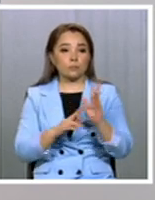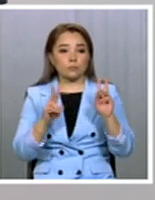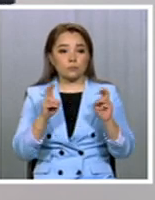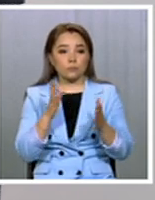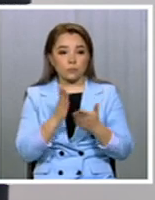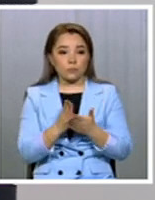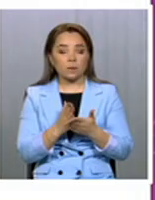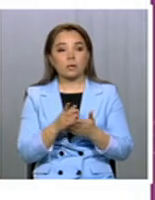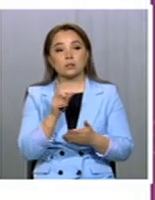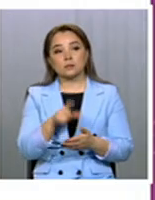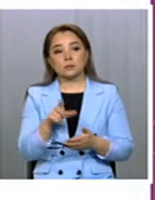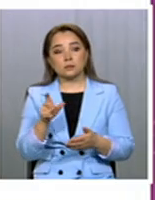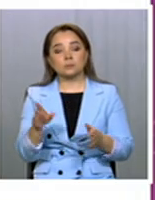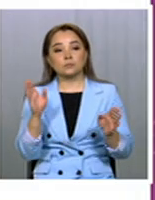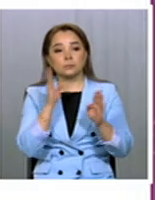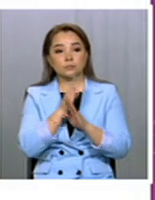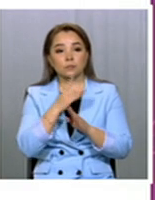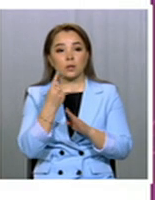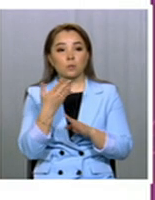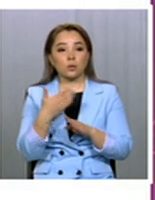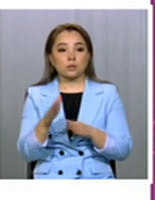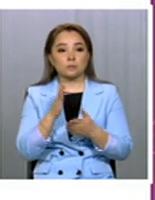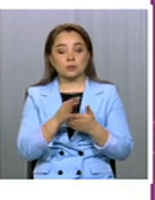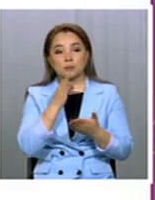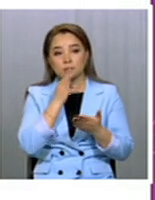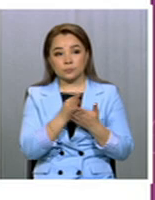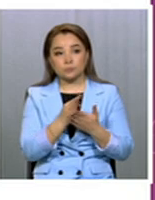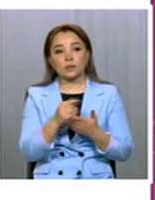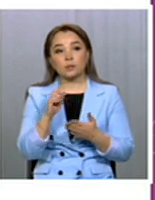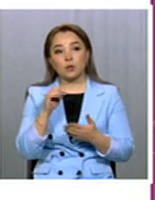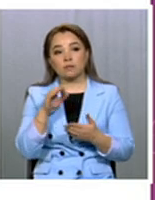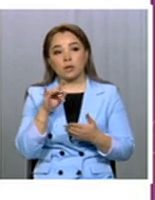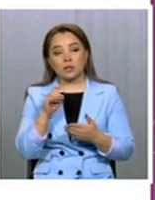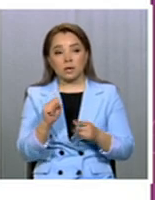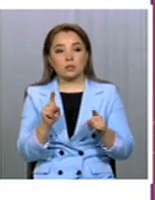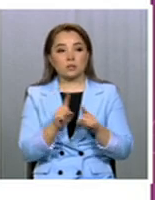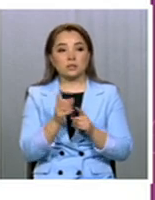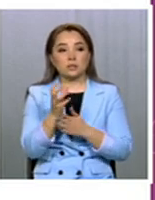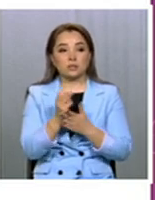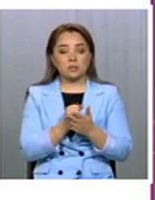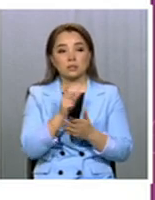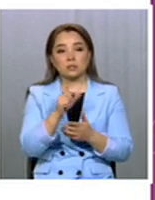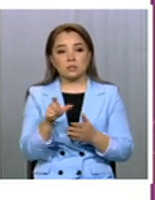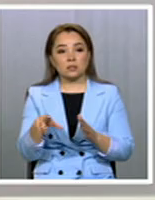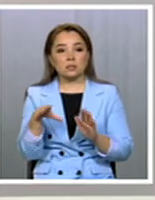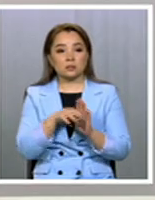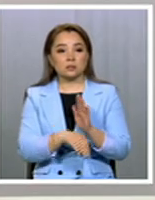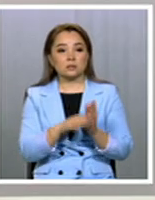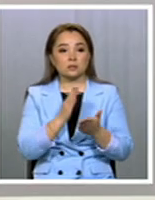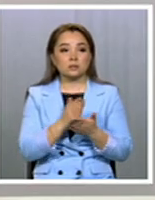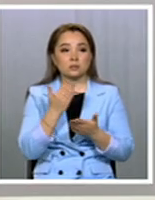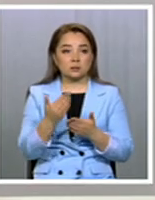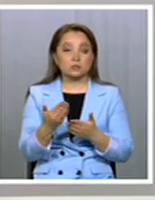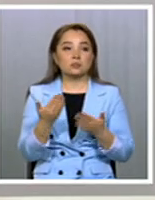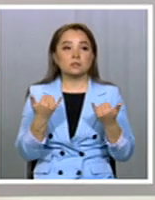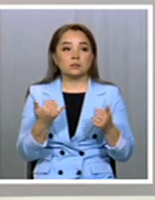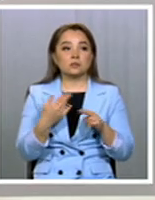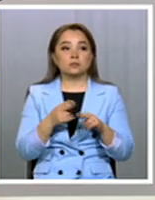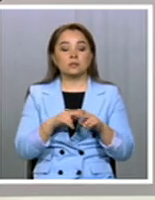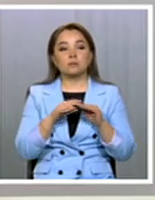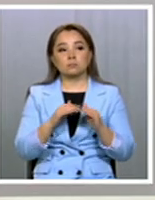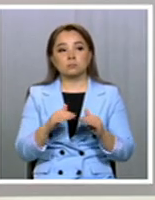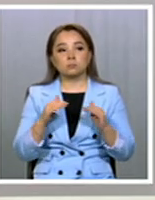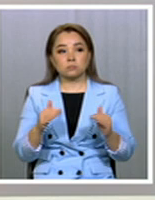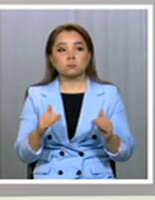және адам табиғаттың бір бөлігі болғандықтан биосфералық ресурстарға адамдыра жатқызамыз. Енді, балалар,